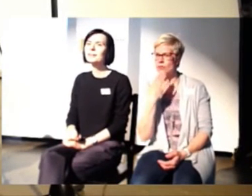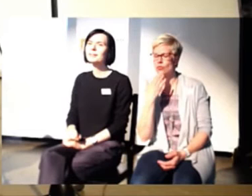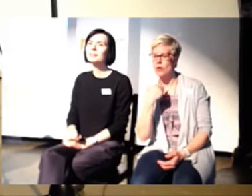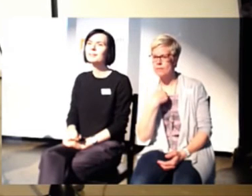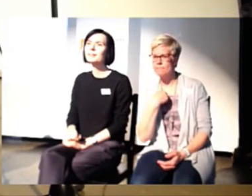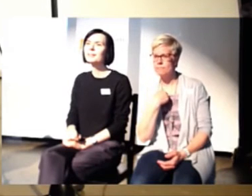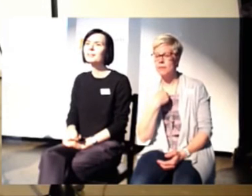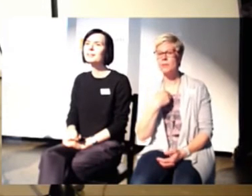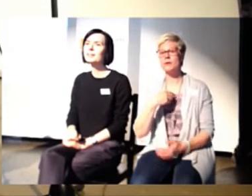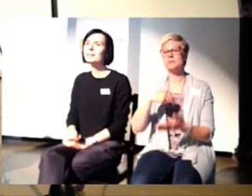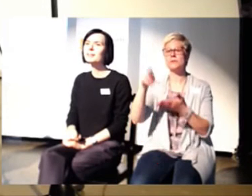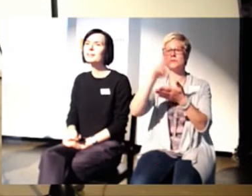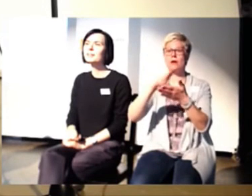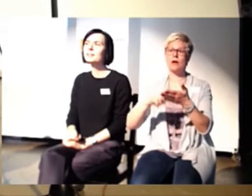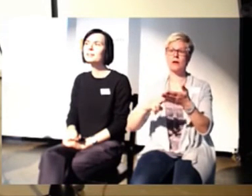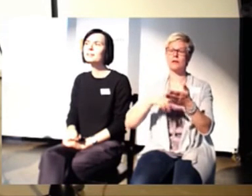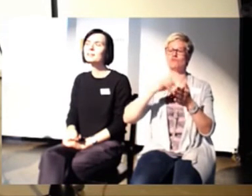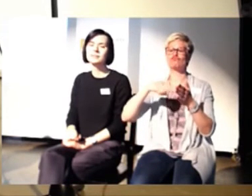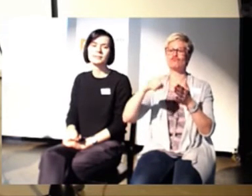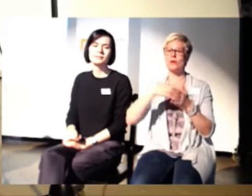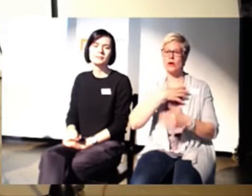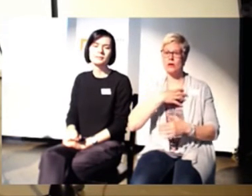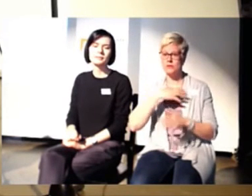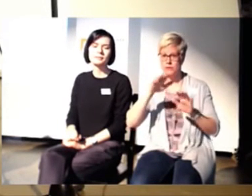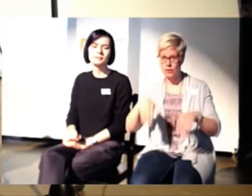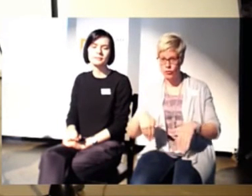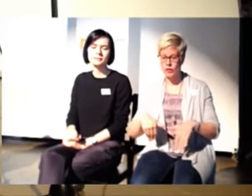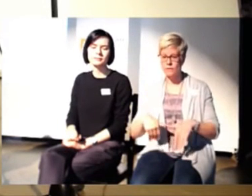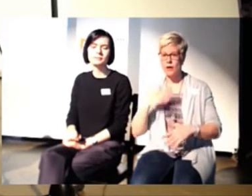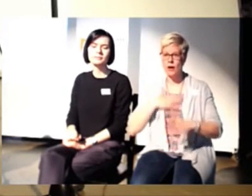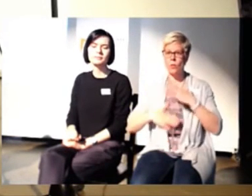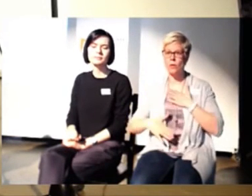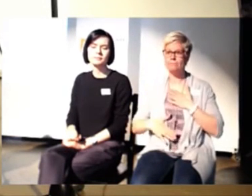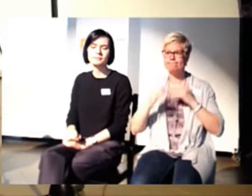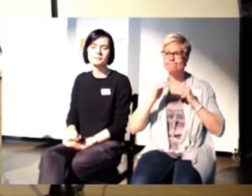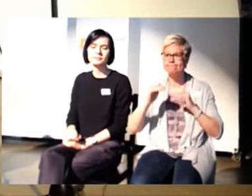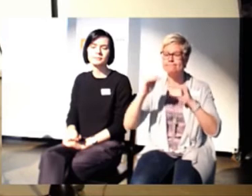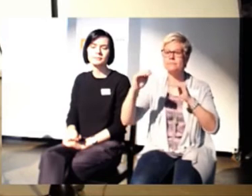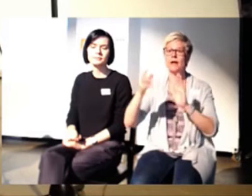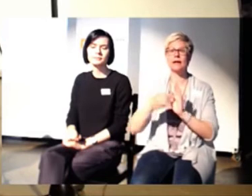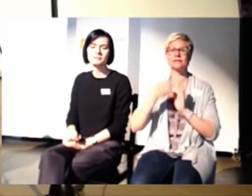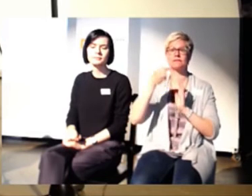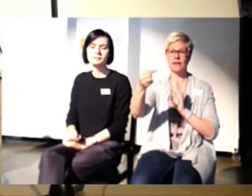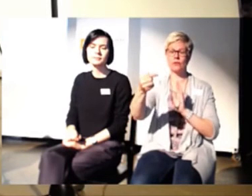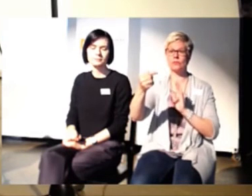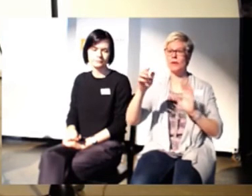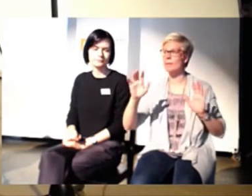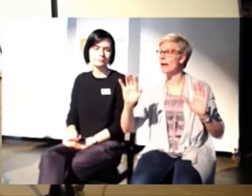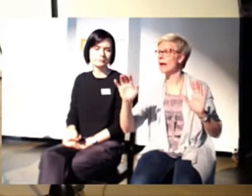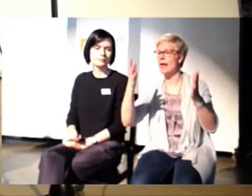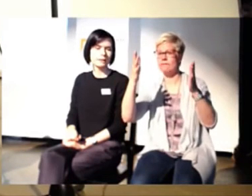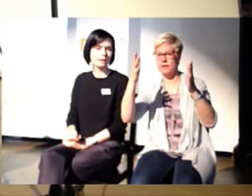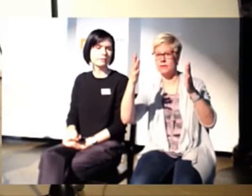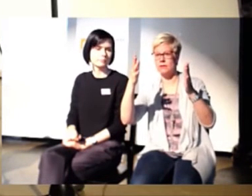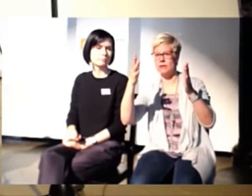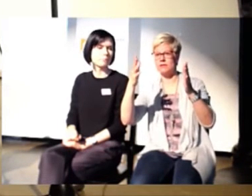harrastanut tässä taideteollisuuden vuoden pyrkimys on kovaa eteenpäin. Ensi viikollakin menee tuonne elämänmaailmaan. Ihan